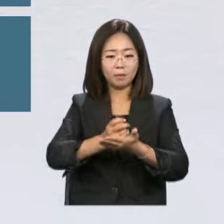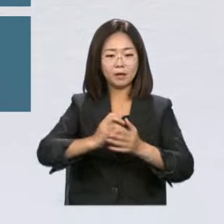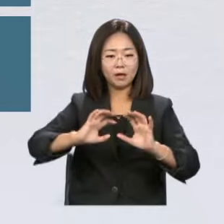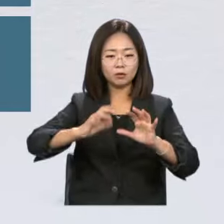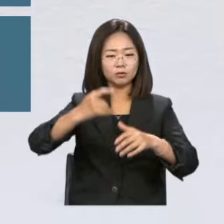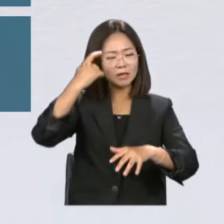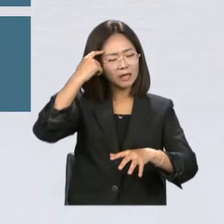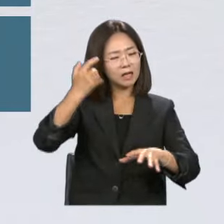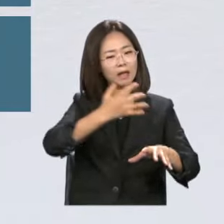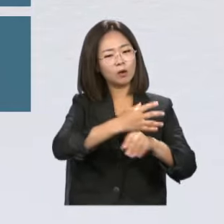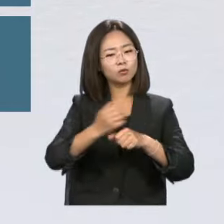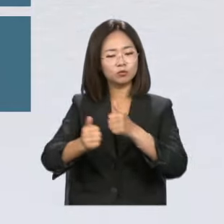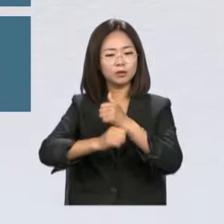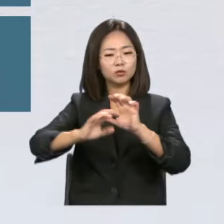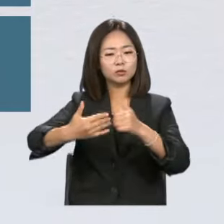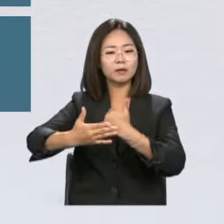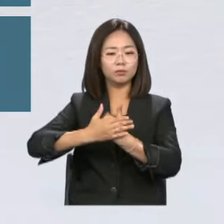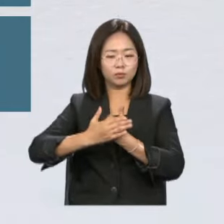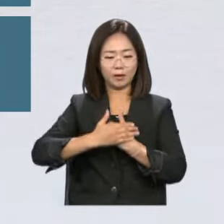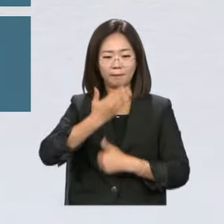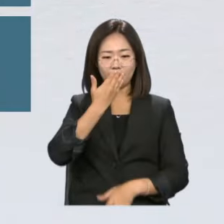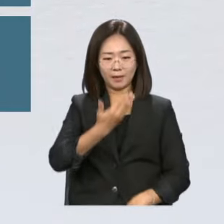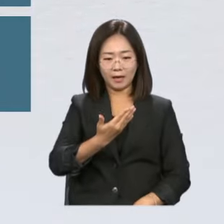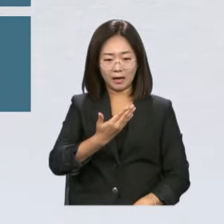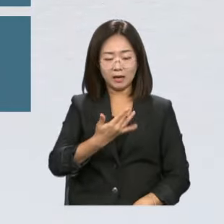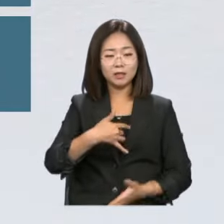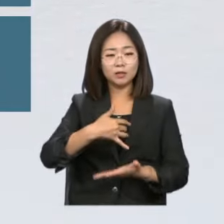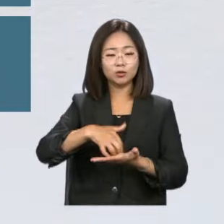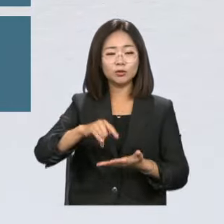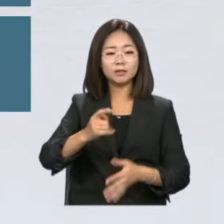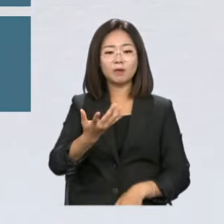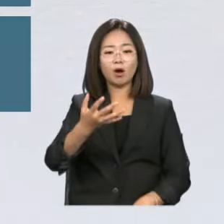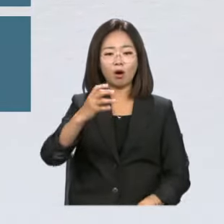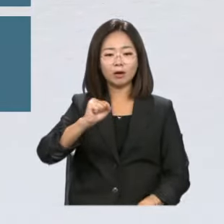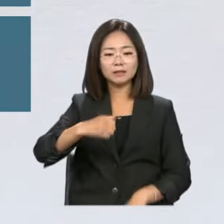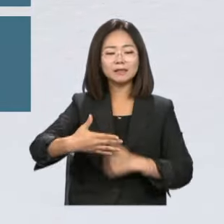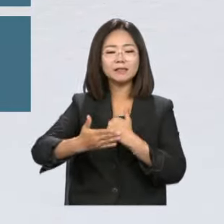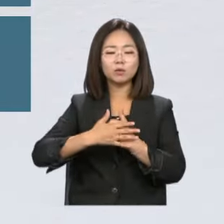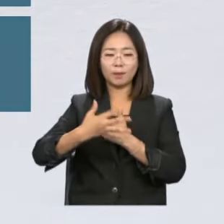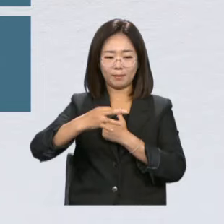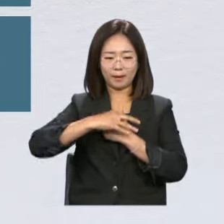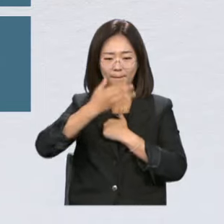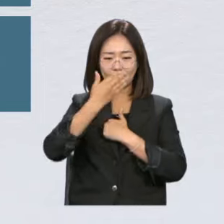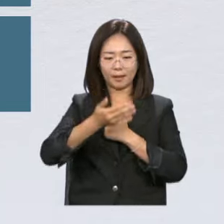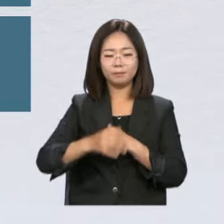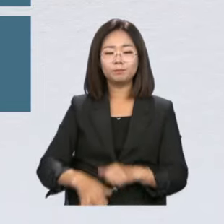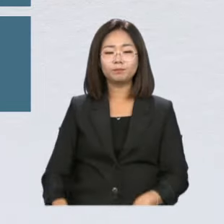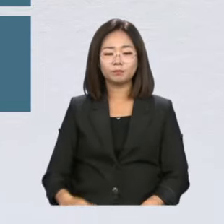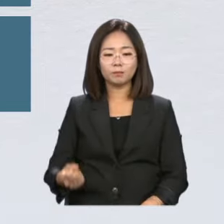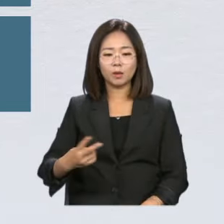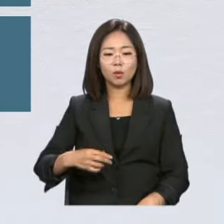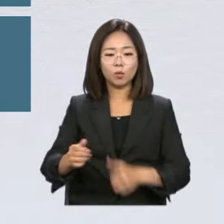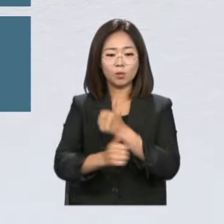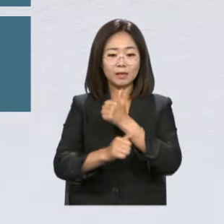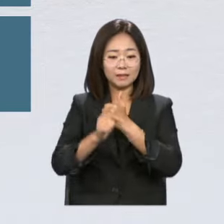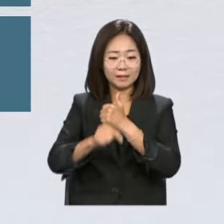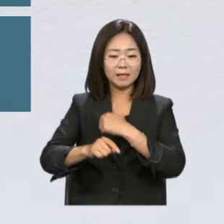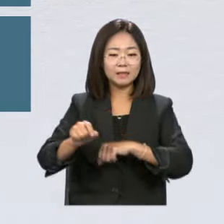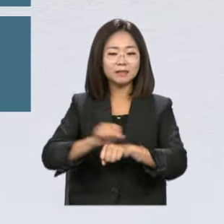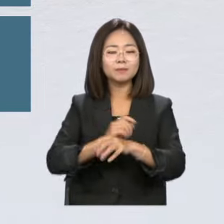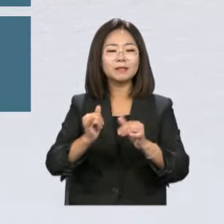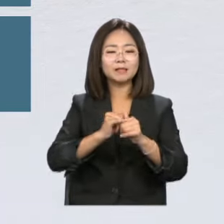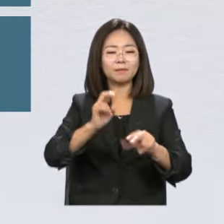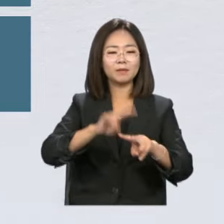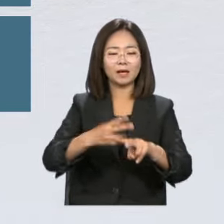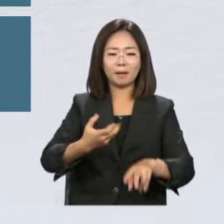정책 연구위원을 국고 부조로 둘 수 있고 수십억 단위의 입법 지원 비까지 받을 수 있습니다 또 각 상임위원의 간사